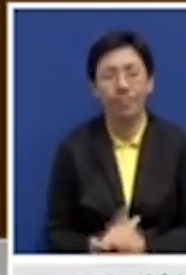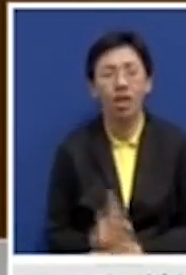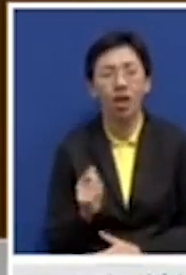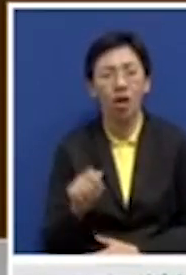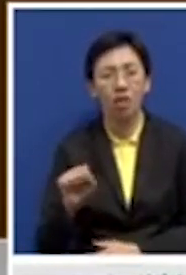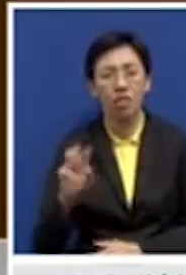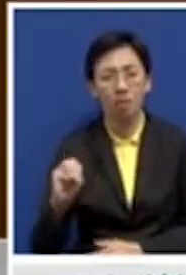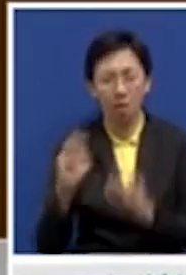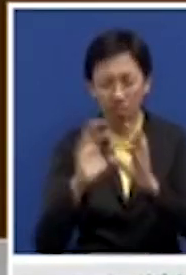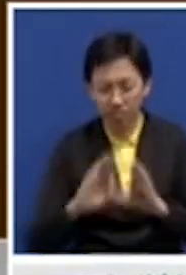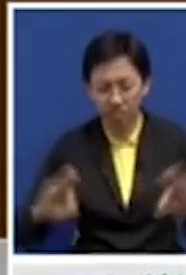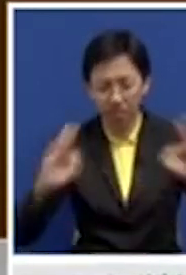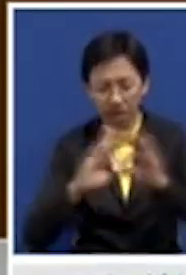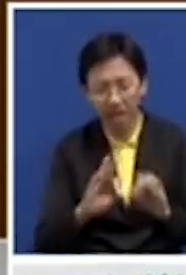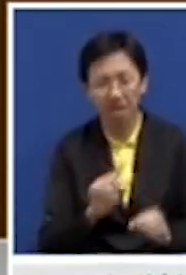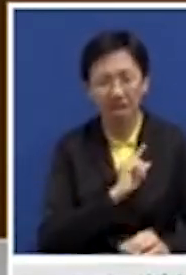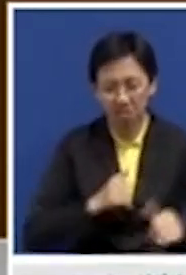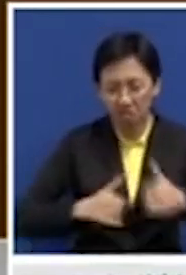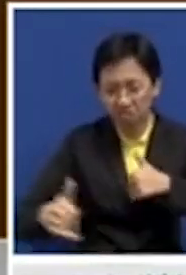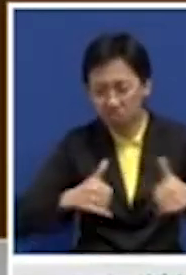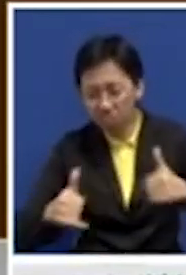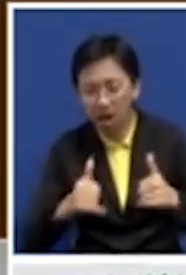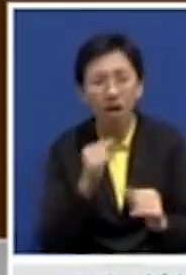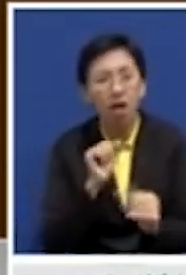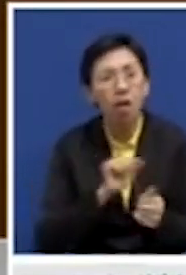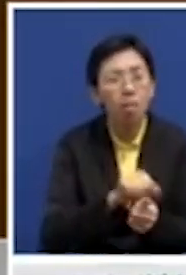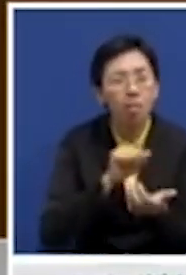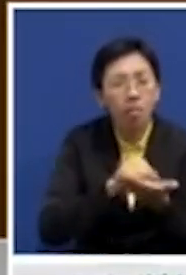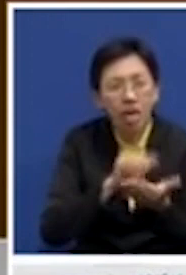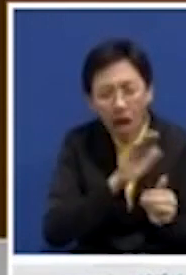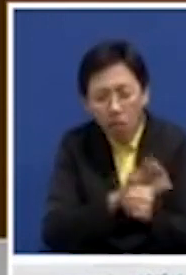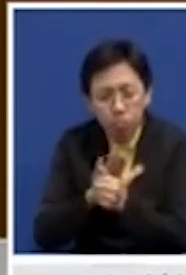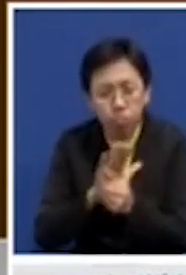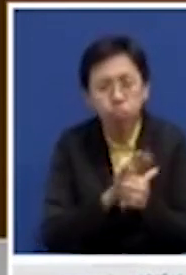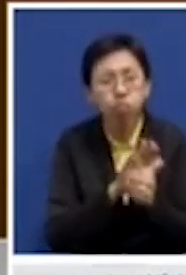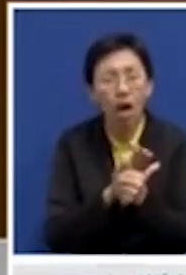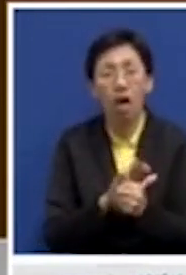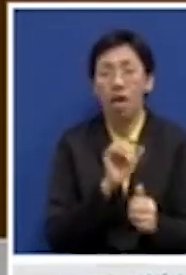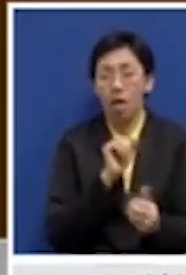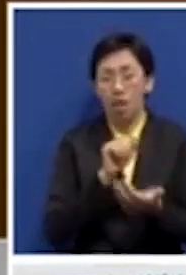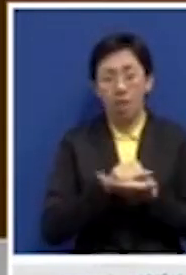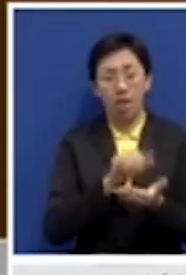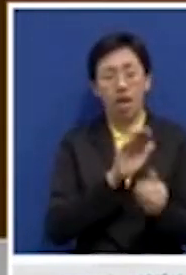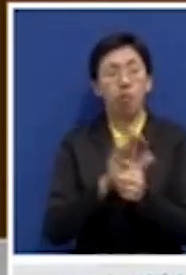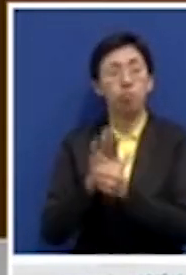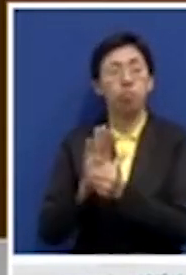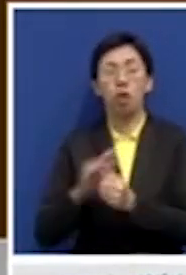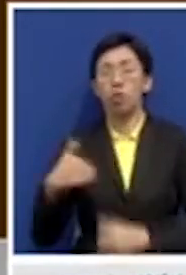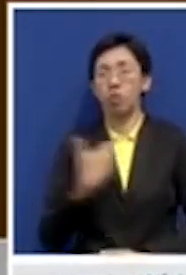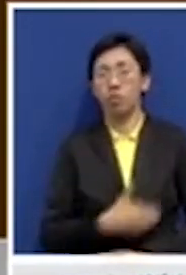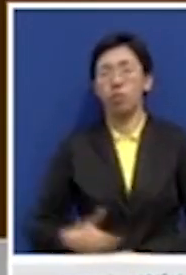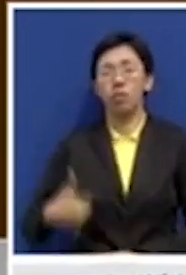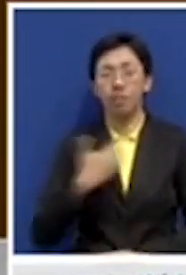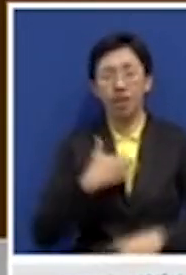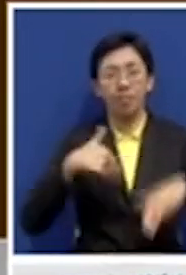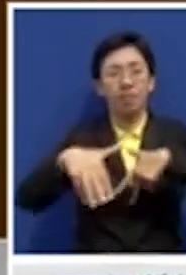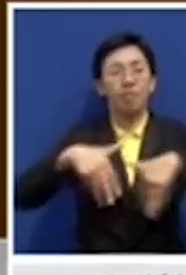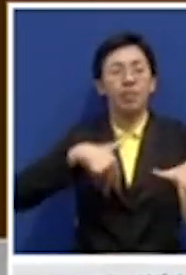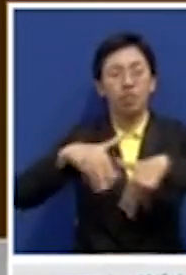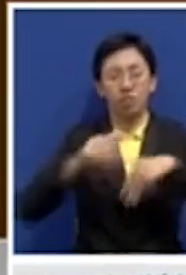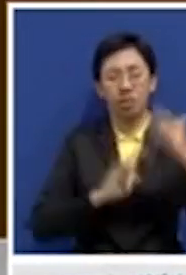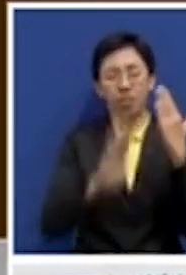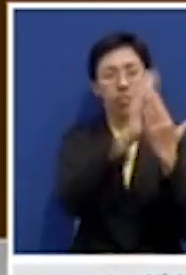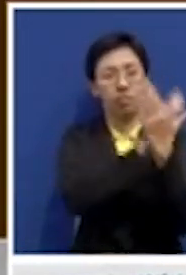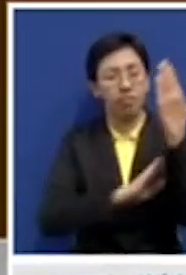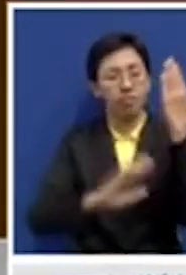ลไกสำคัญเป็นกำลังสำคัญของการให้บริการทางด้านสุขภาพกับพี่น้องประชาชนทั่วประเท